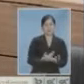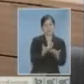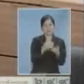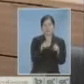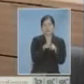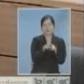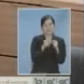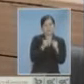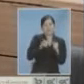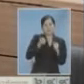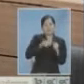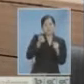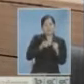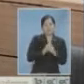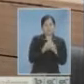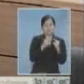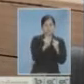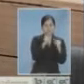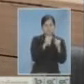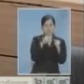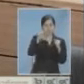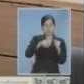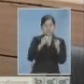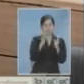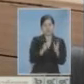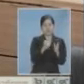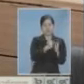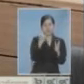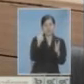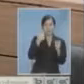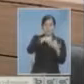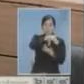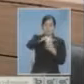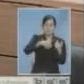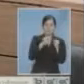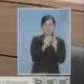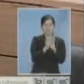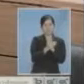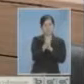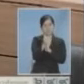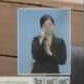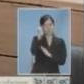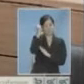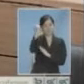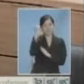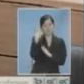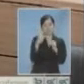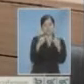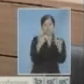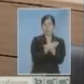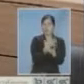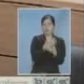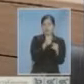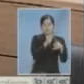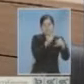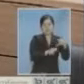ำซากอยู่เหมือนเดิมแทนที่จะเอาบุคลากรที่มีความรู้ความสามารถเพราะนั้นการแข่งขันใน